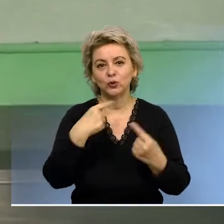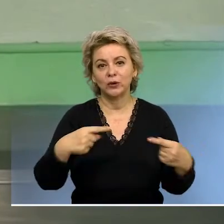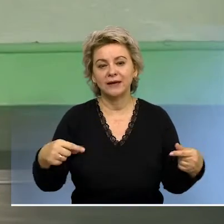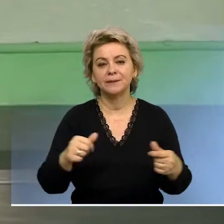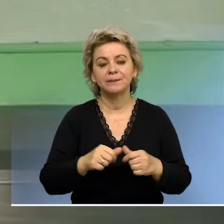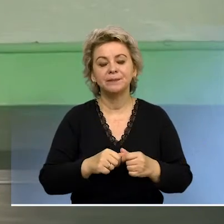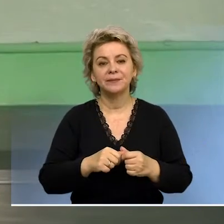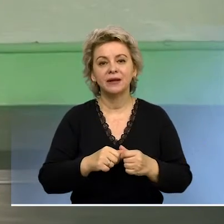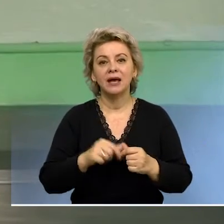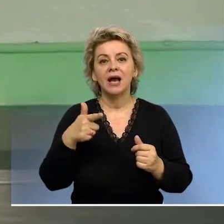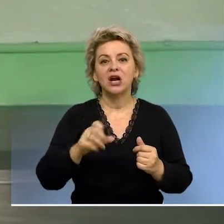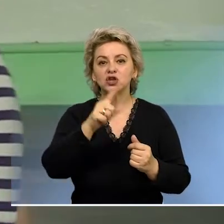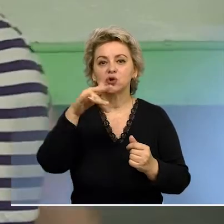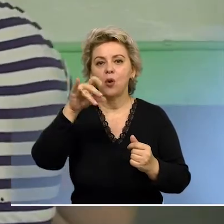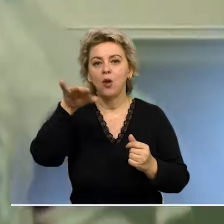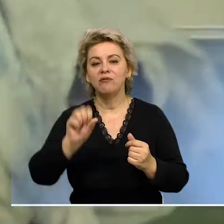работу.